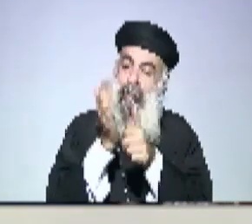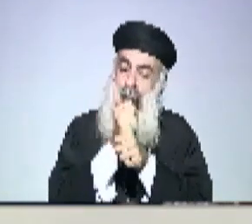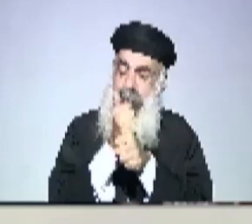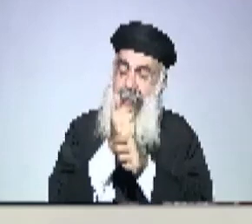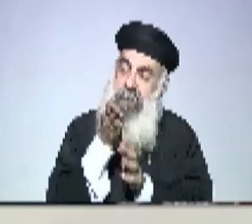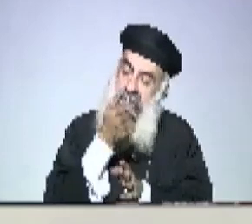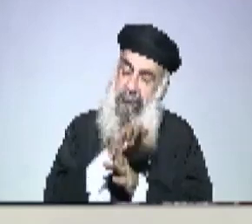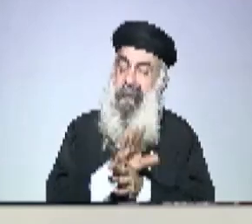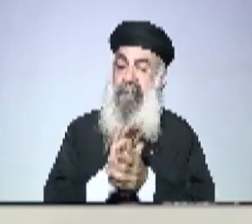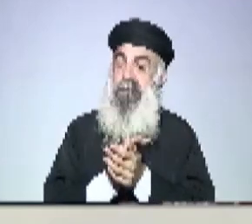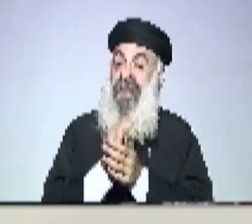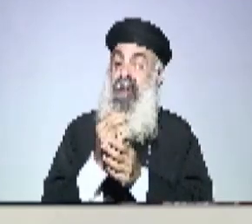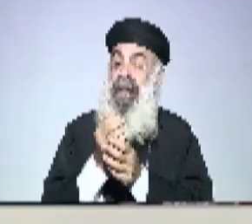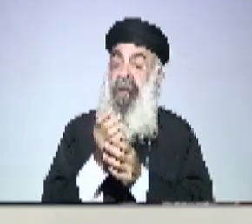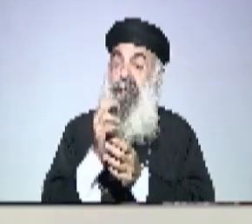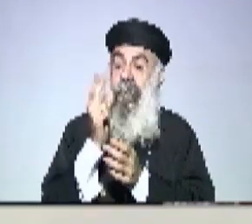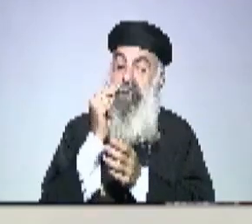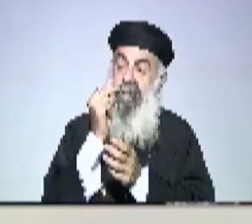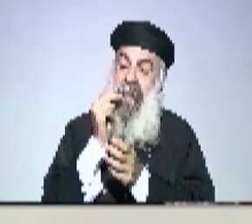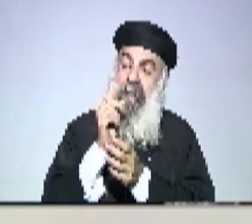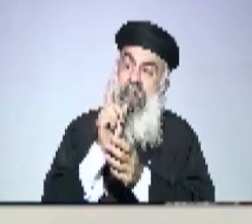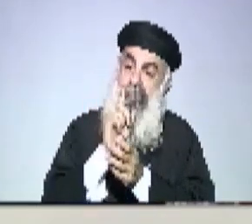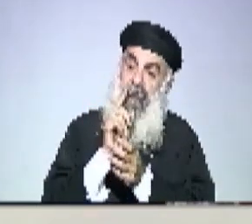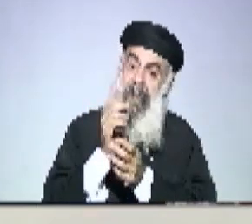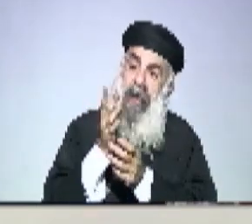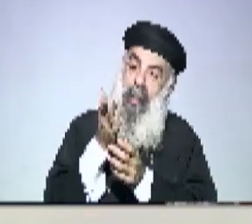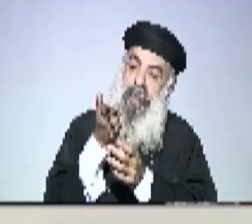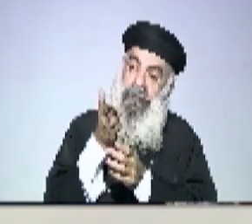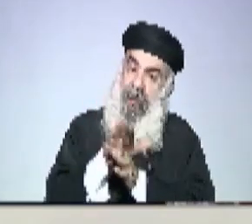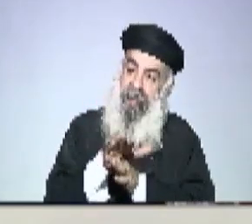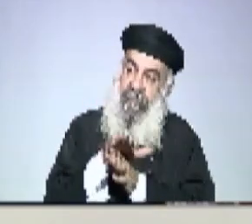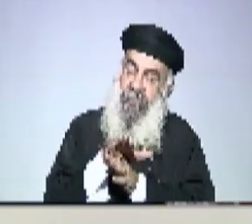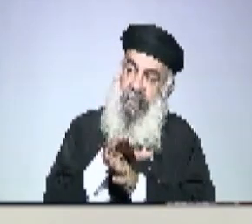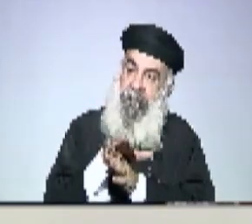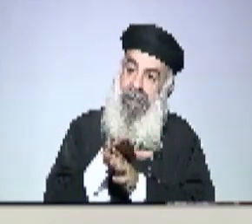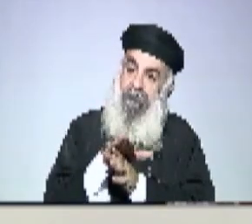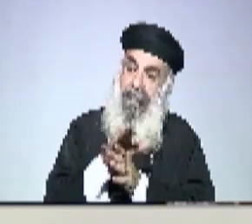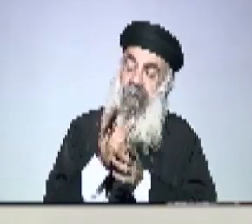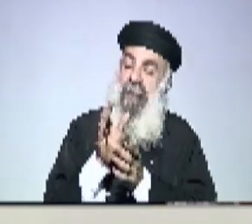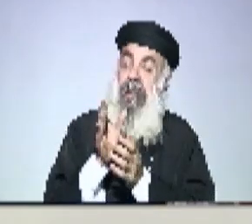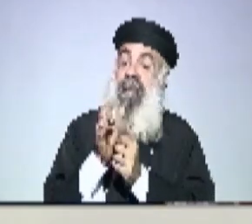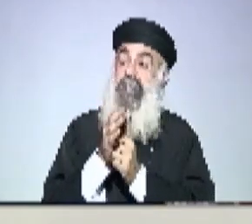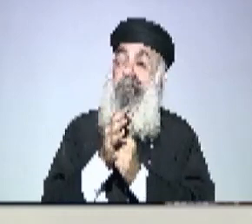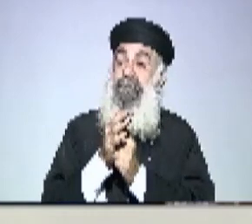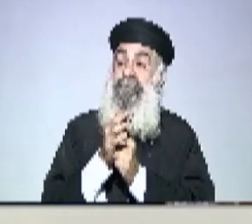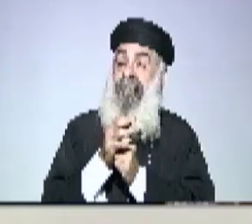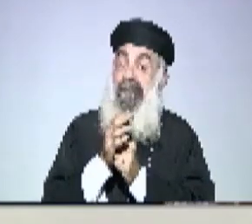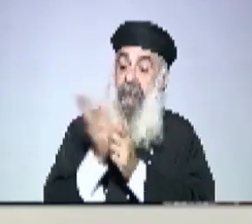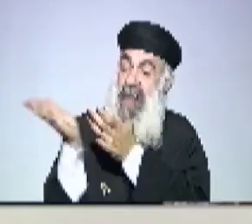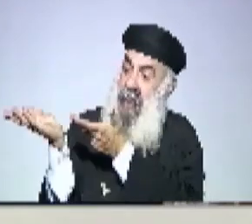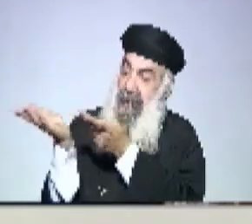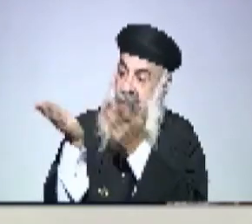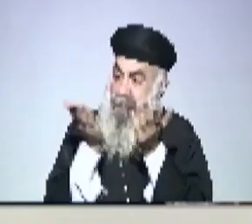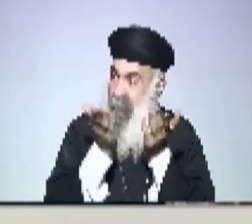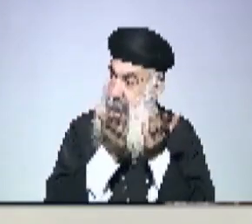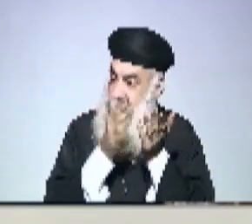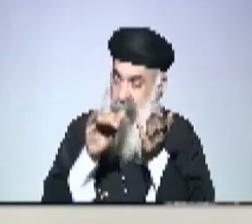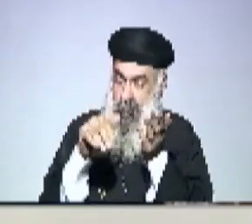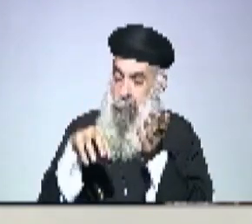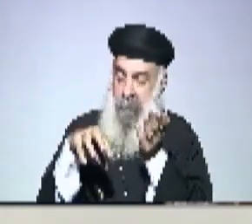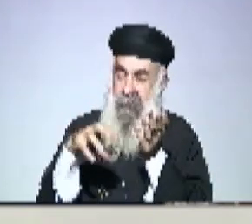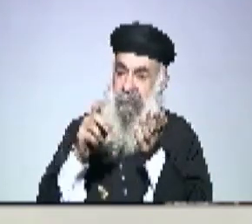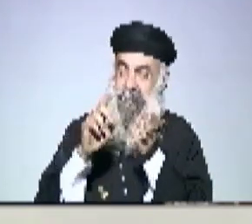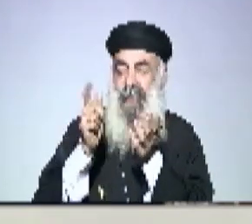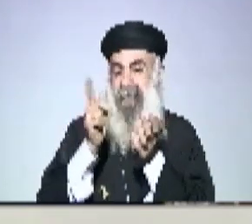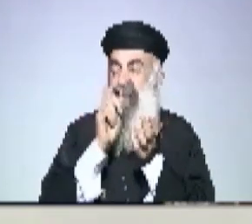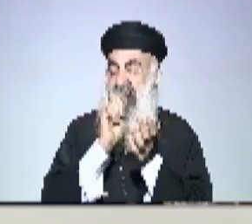توفى اليتيم لانه بيتربى في جو ما عندوش اب او ما عندوش ام والغريب دايما الغريب بيبقى